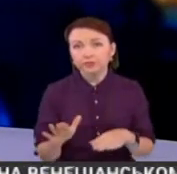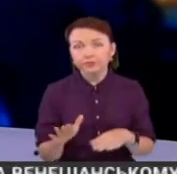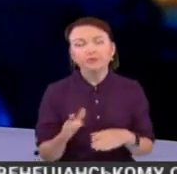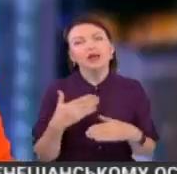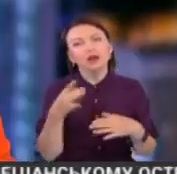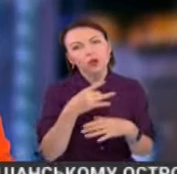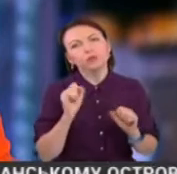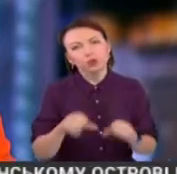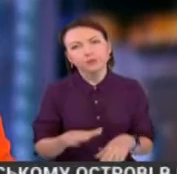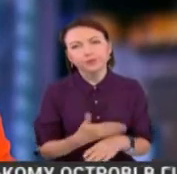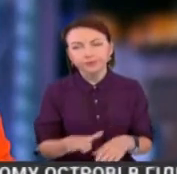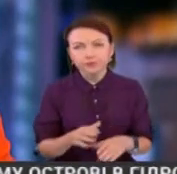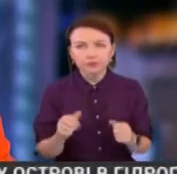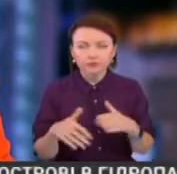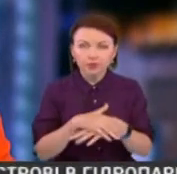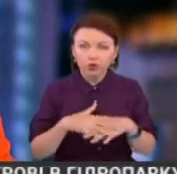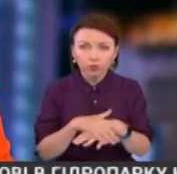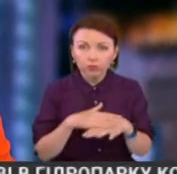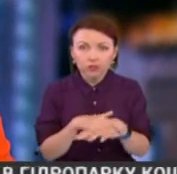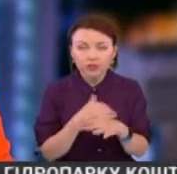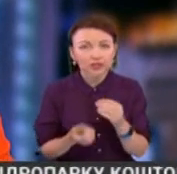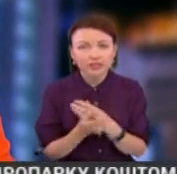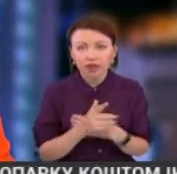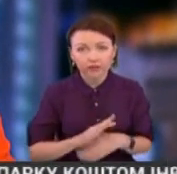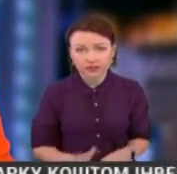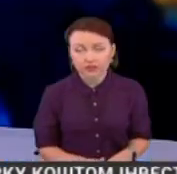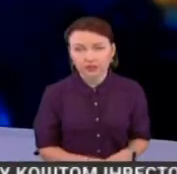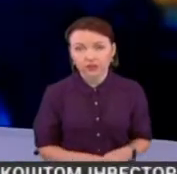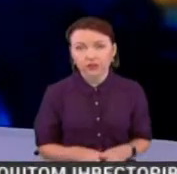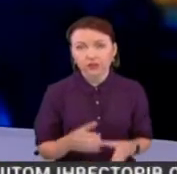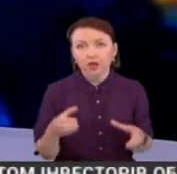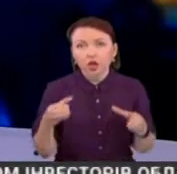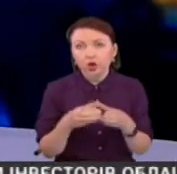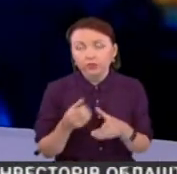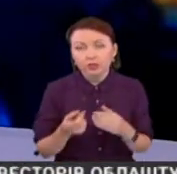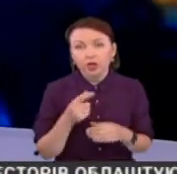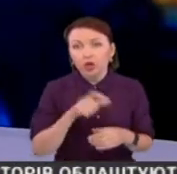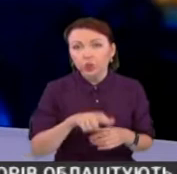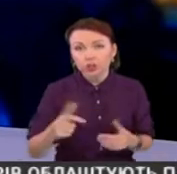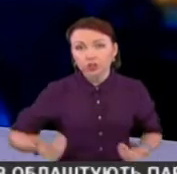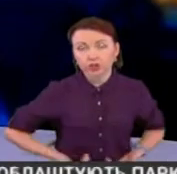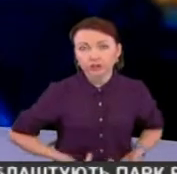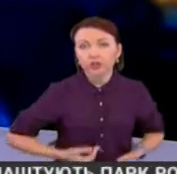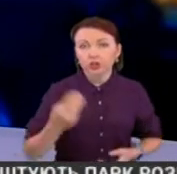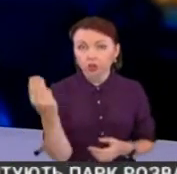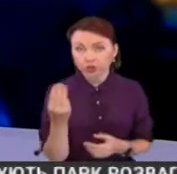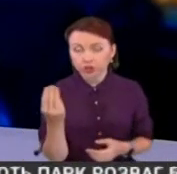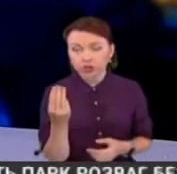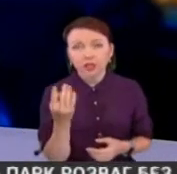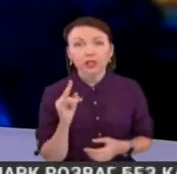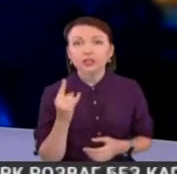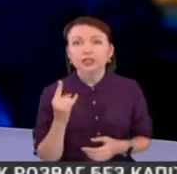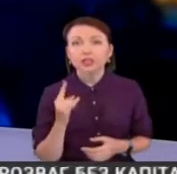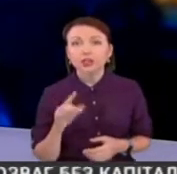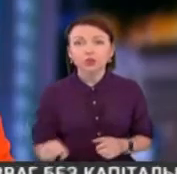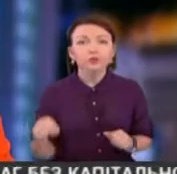можна поділити, але громада від цього не з'явиться. Тому що людина живе на Троєщині, дитину возить